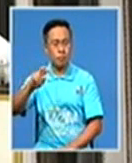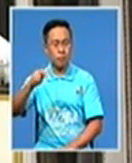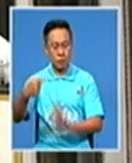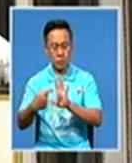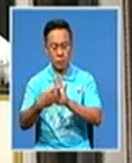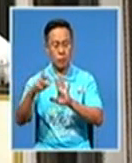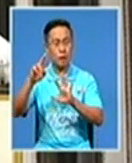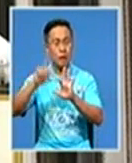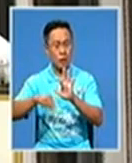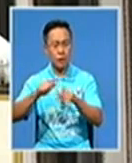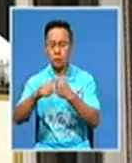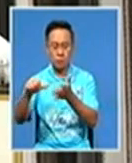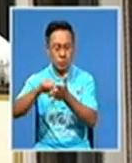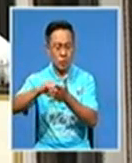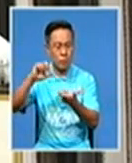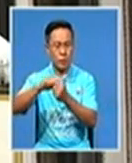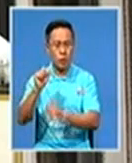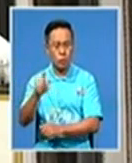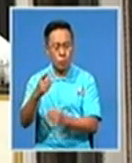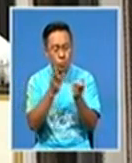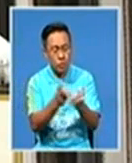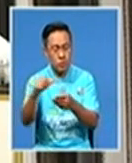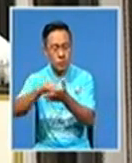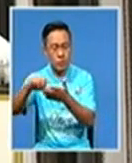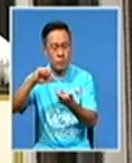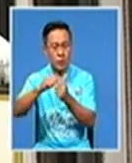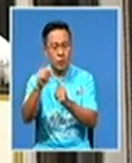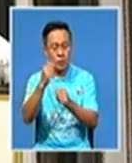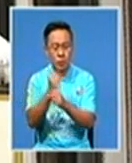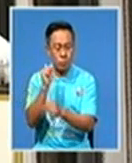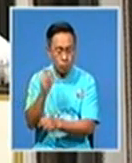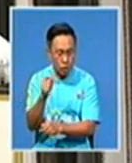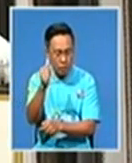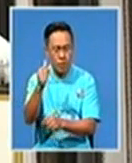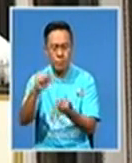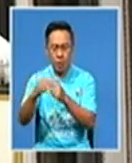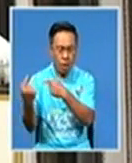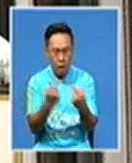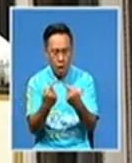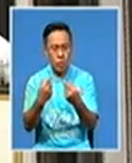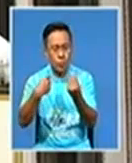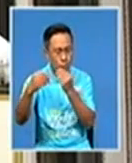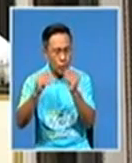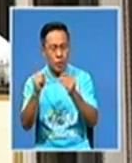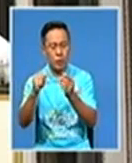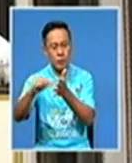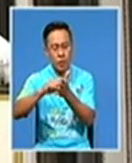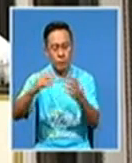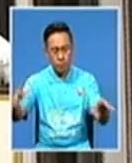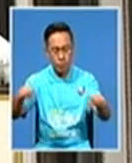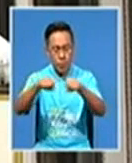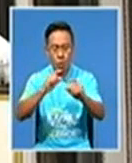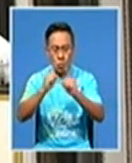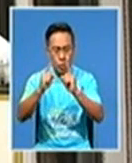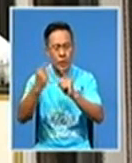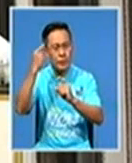งไปดูในพื้นที่นะครับแล้วก็แก้ไขปัญหาให้ได้โดยเร็วว่าจะทำยังไงกันต่อไปได้หรือไม่ได้ความขัดแย้งเกิดขึ้นลดลงได้ไหมหาทางเจอกันได้ไหมโด